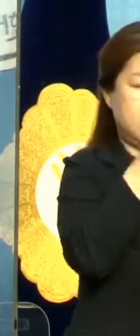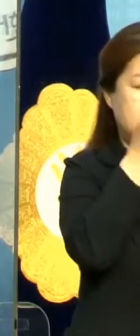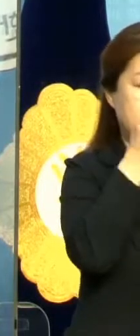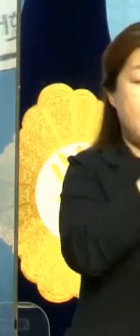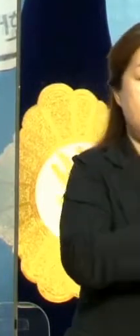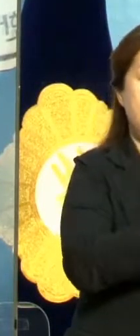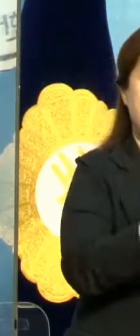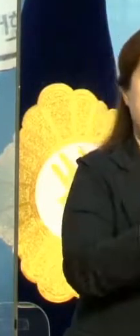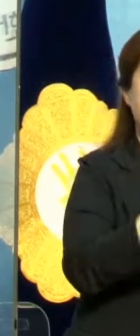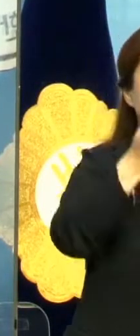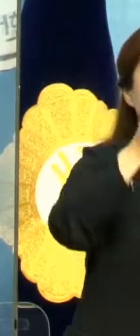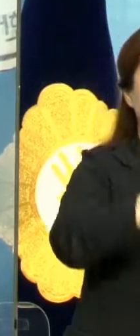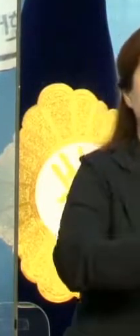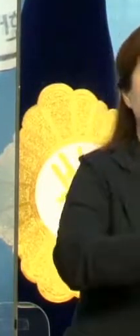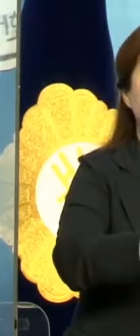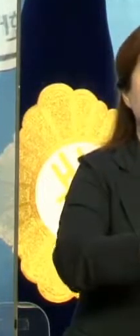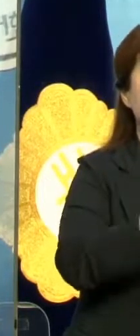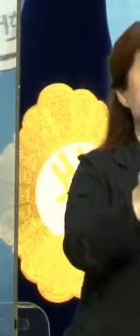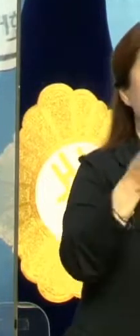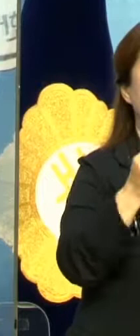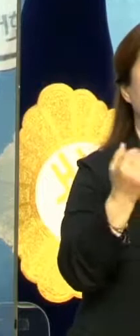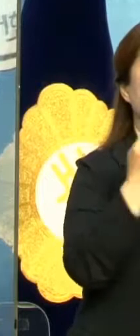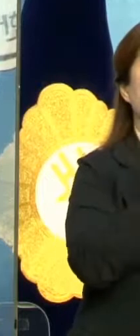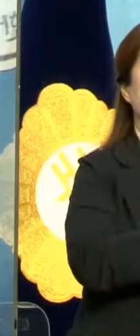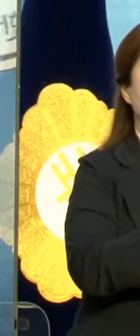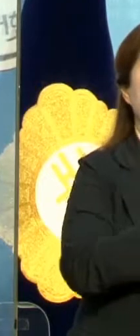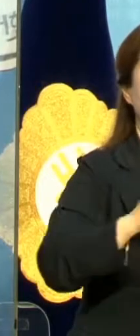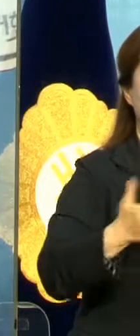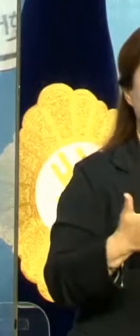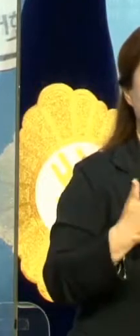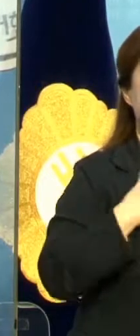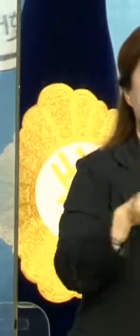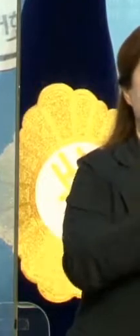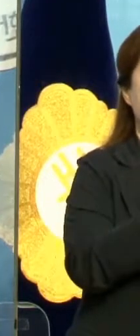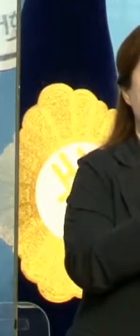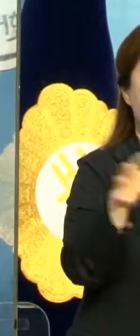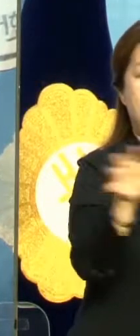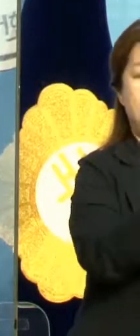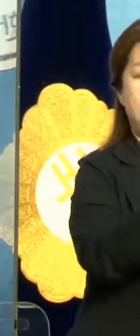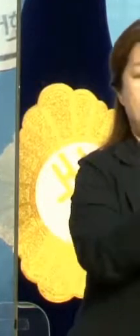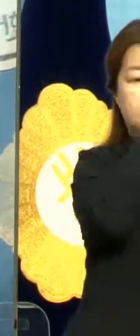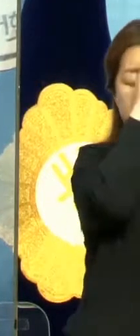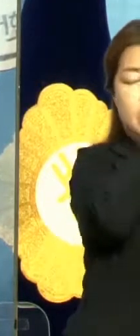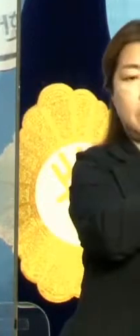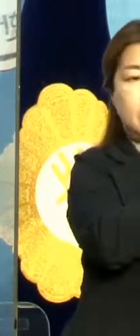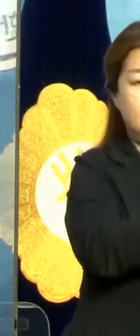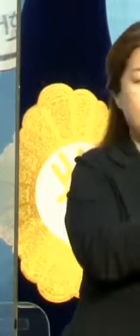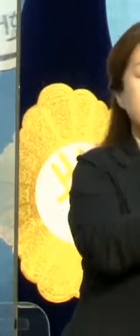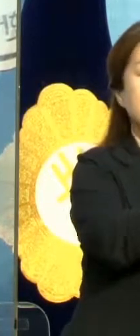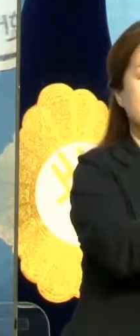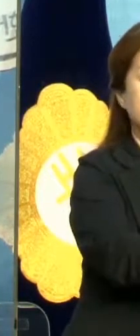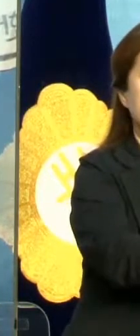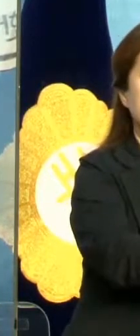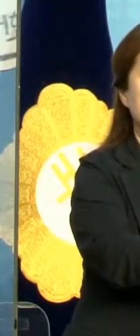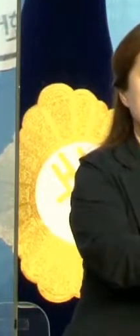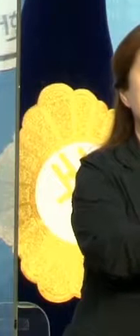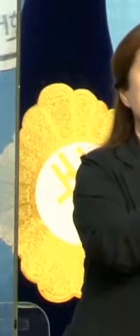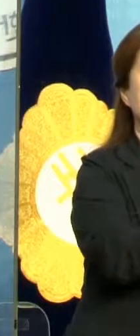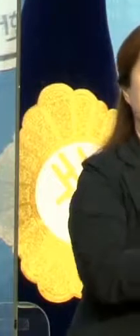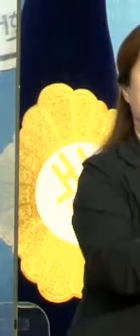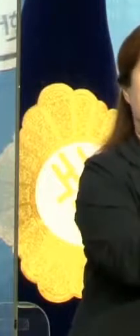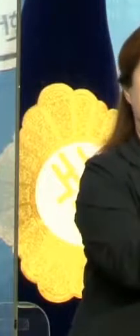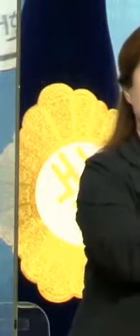해야 했음에도 불구하고 어 스풀 법 승계 관여 함으로써 으 문제가 있는데 그럼에도 불구하고